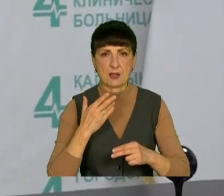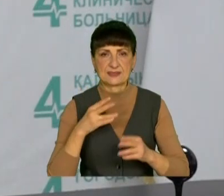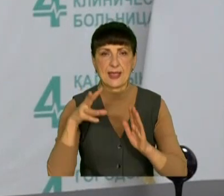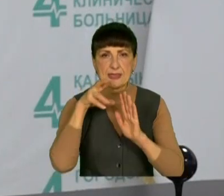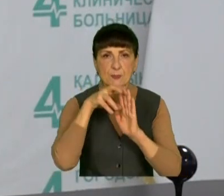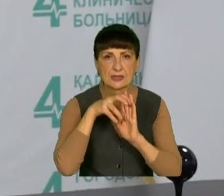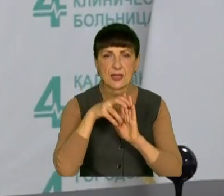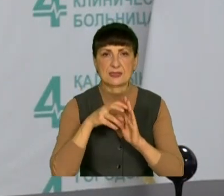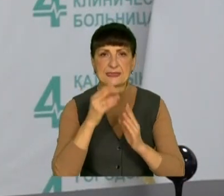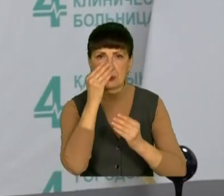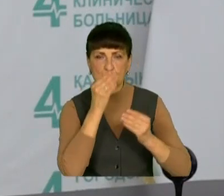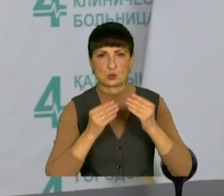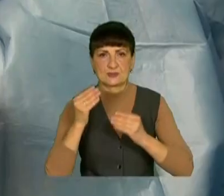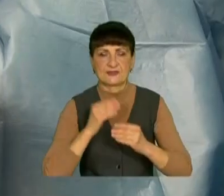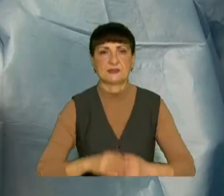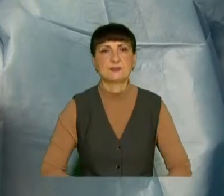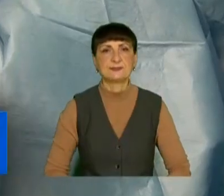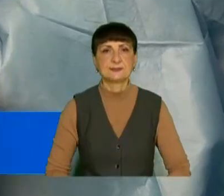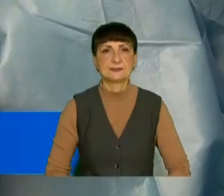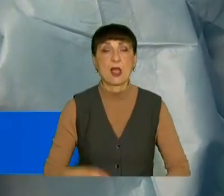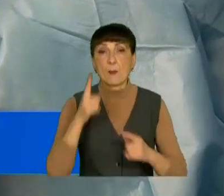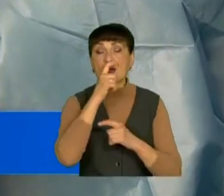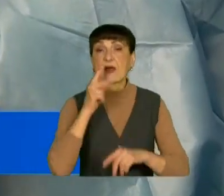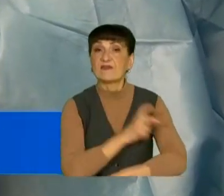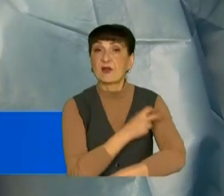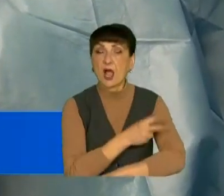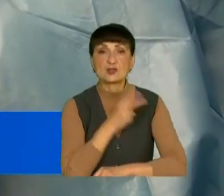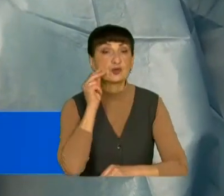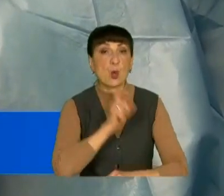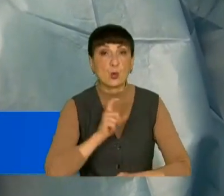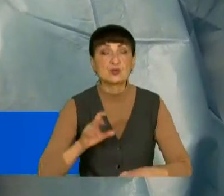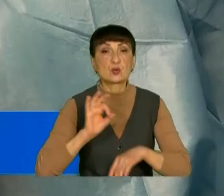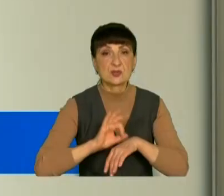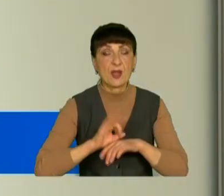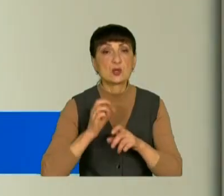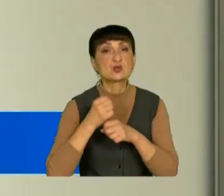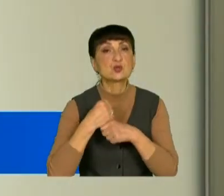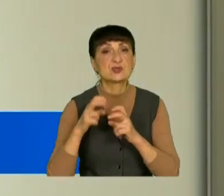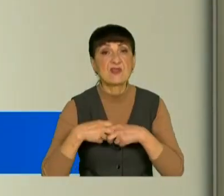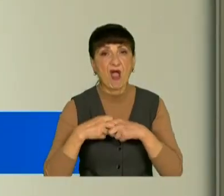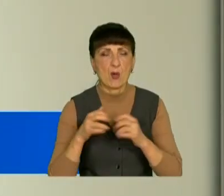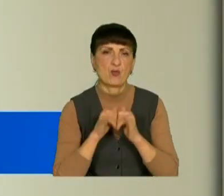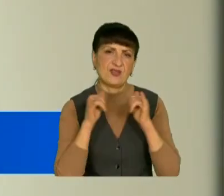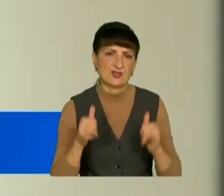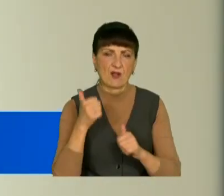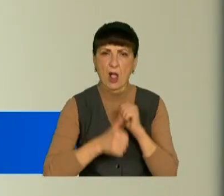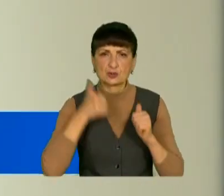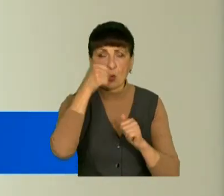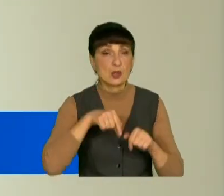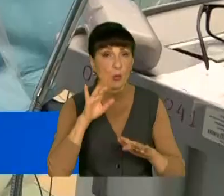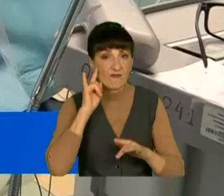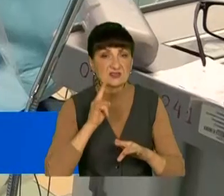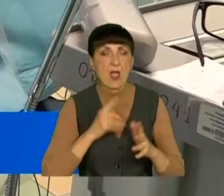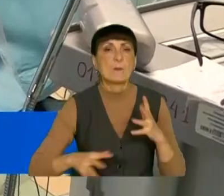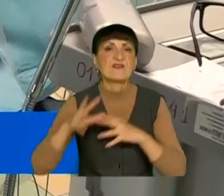имплантация данного эндопротеза. По данным врачей, число пациентов с заболеваниями суставов ежегодно растет не только в Казахстане, но